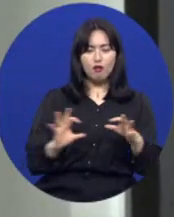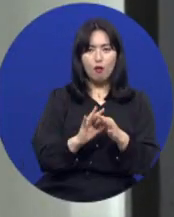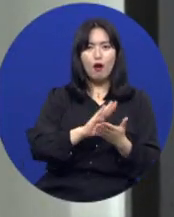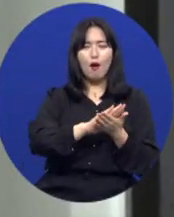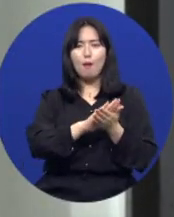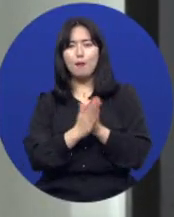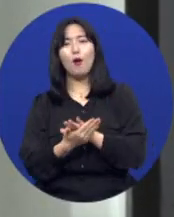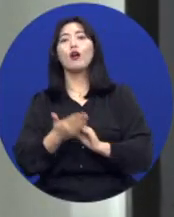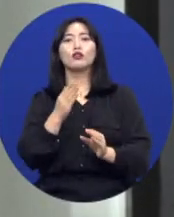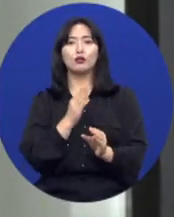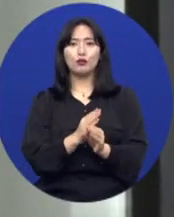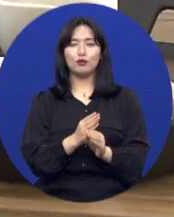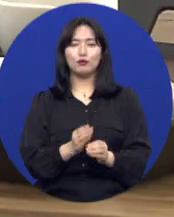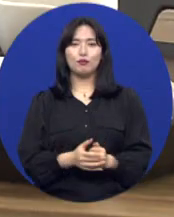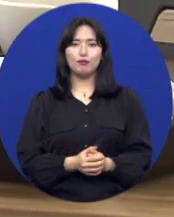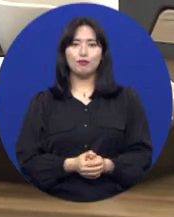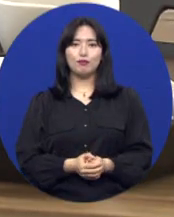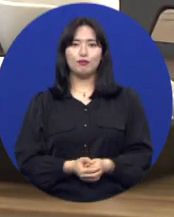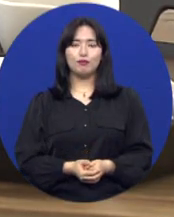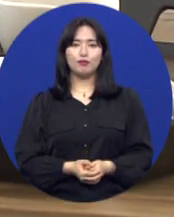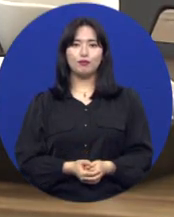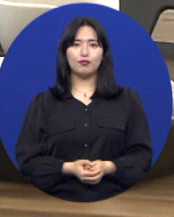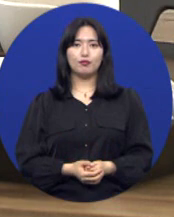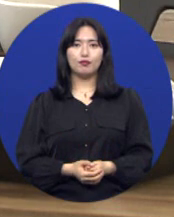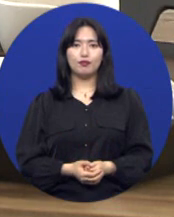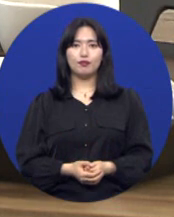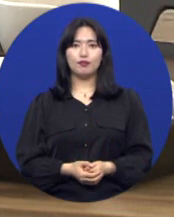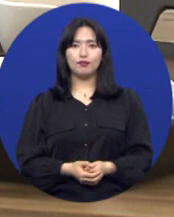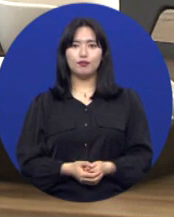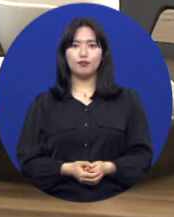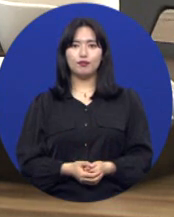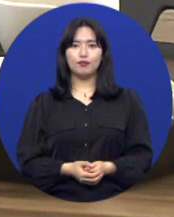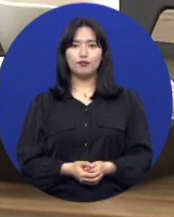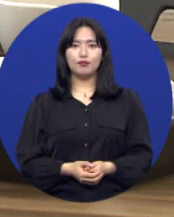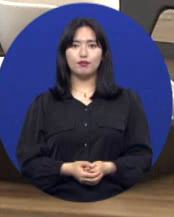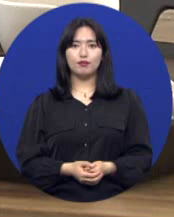있습니다 mbc 뉴스 김광섭 입니다